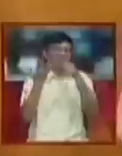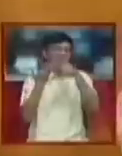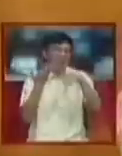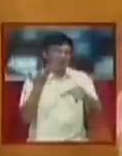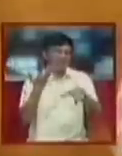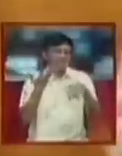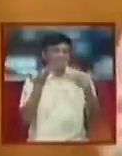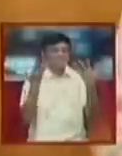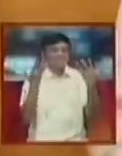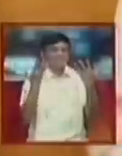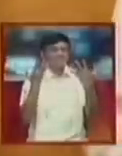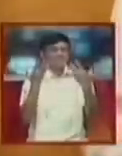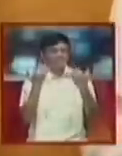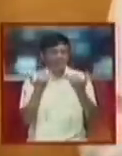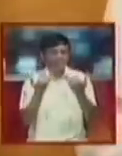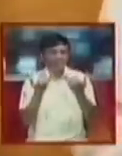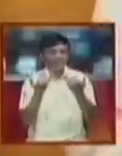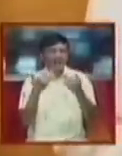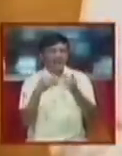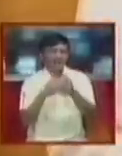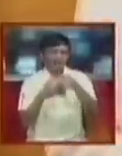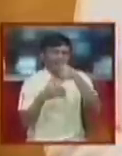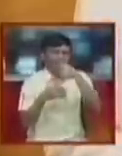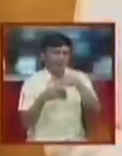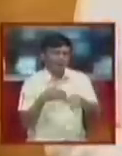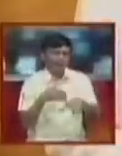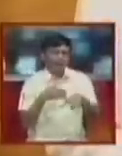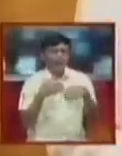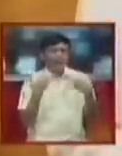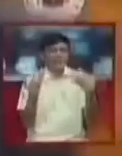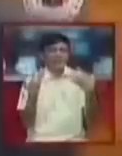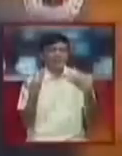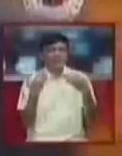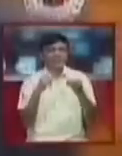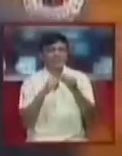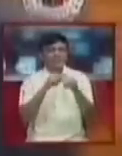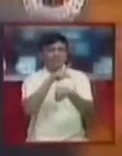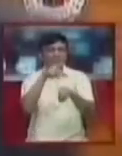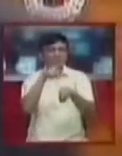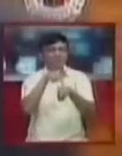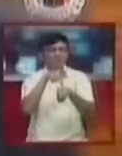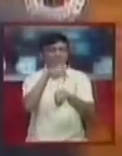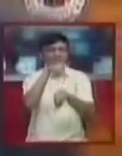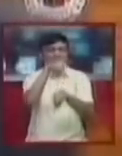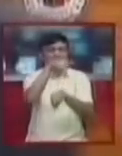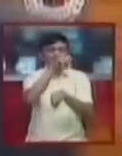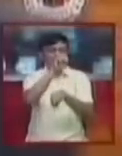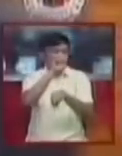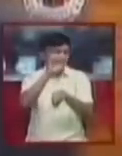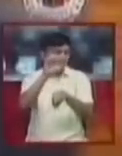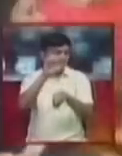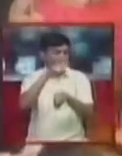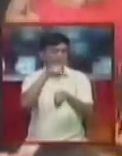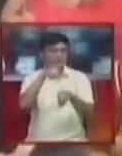Ngayong walo na po sila, chamba pa rin kaya. Sa Philippine Stock Exchange Index,